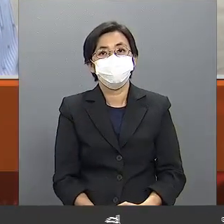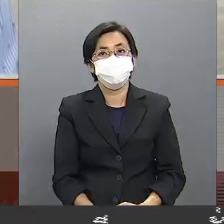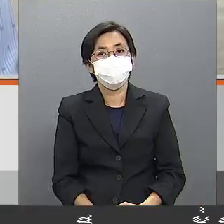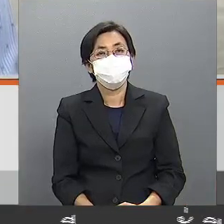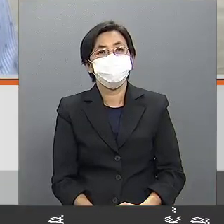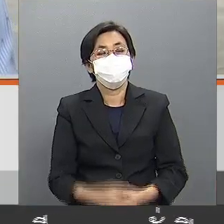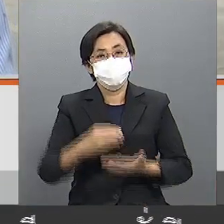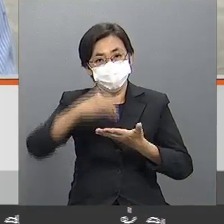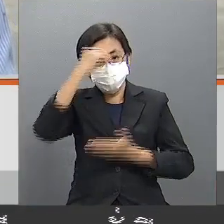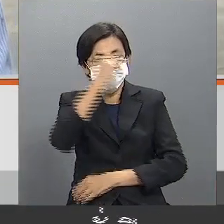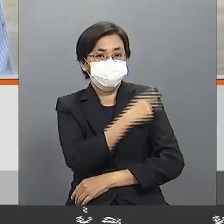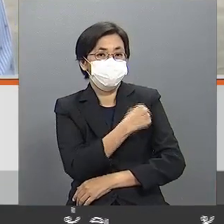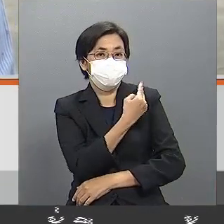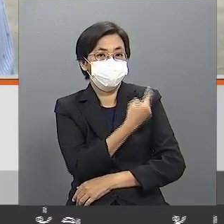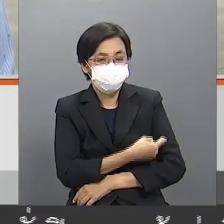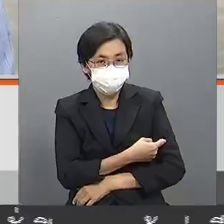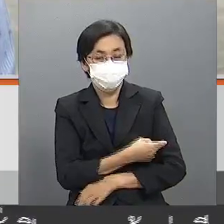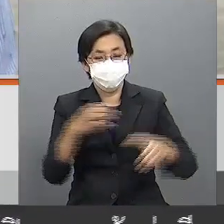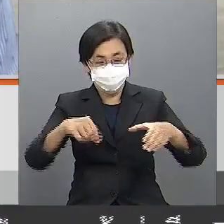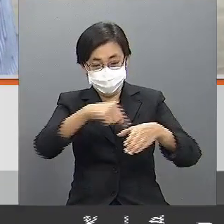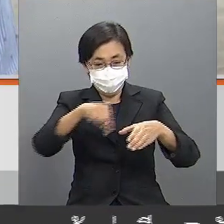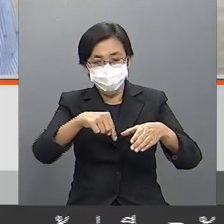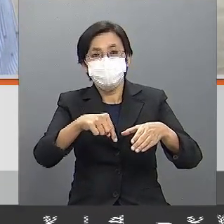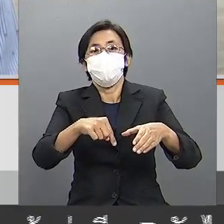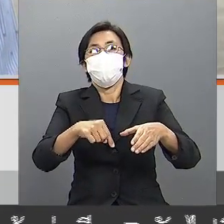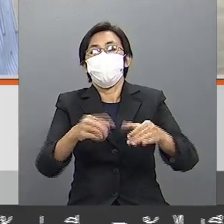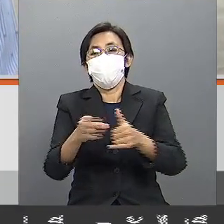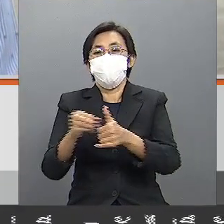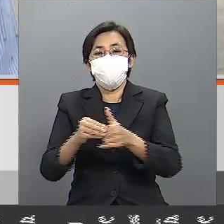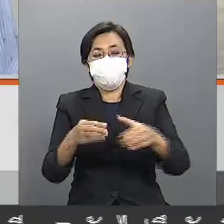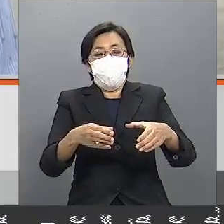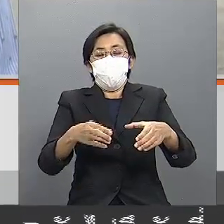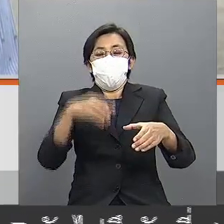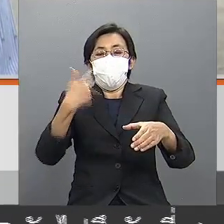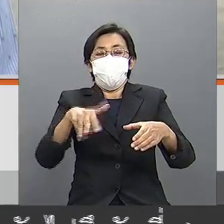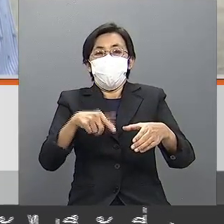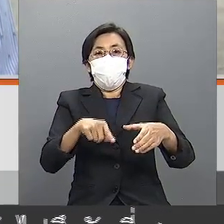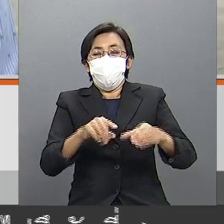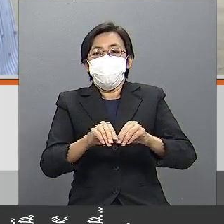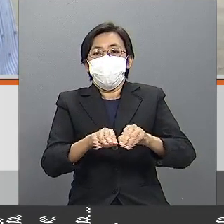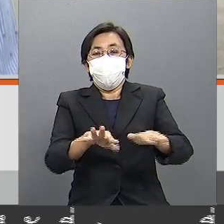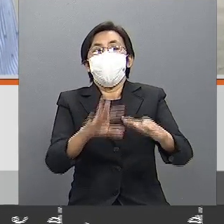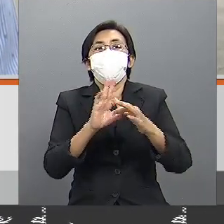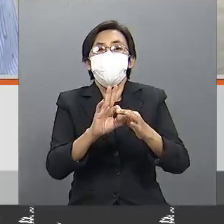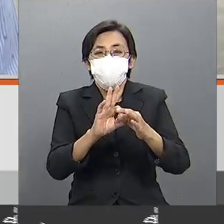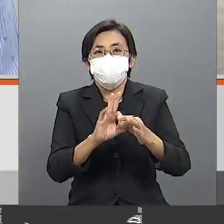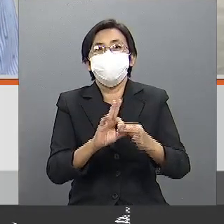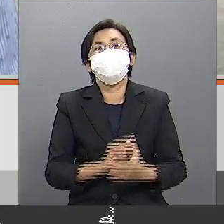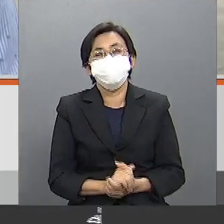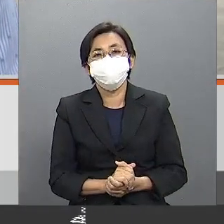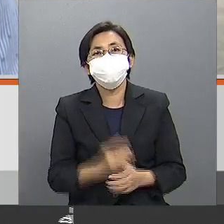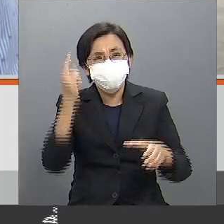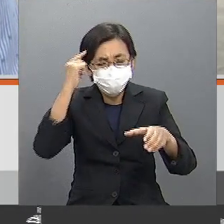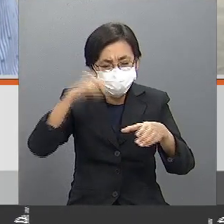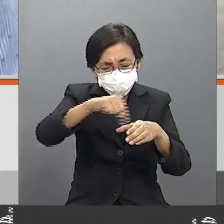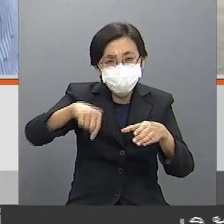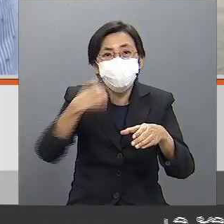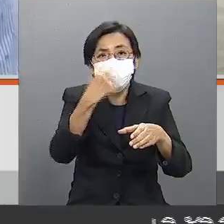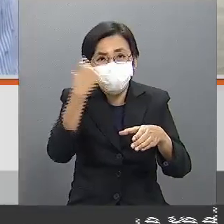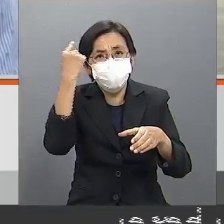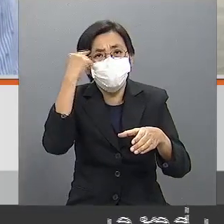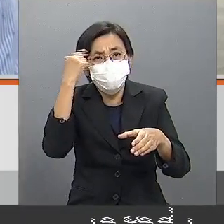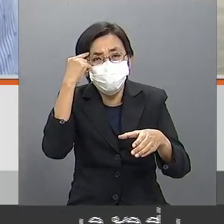วรวม83คนค่ะขณะที่มาตรการตรวจเชิงรุกยังคงดำเนินการอย่างต่อเนื่องรองนายแพทย์สาธารณสุขจังหวัดสงขลาได้เปิดเผ